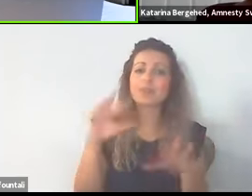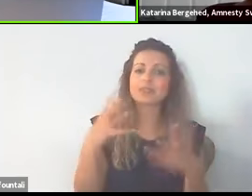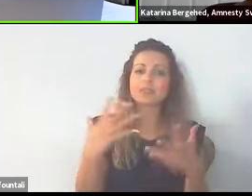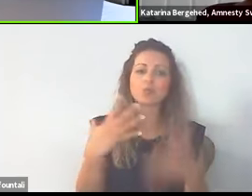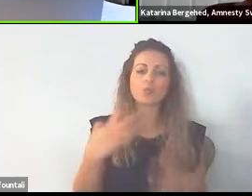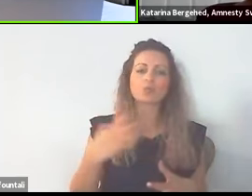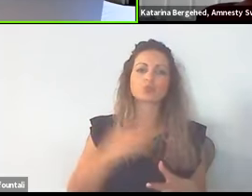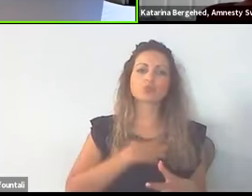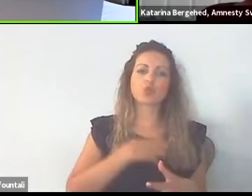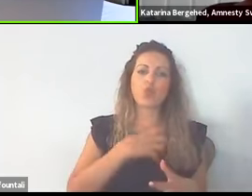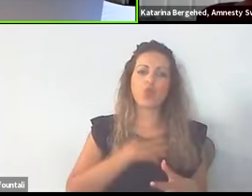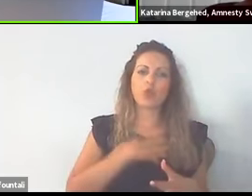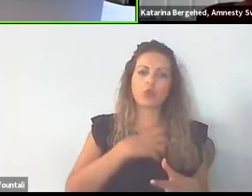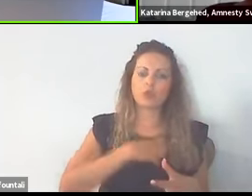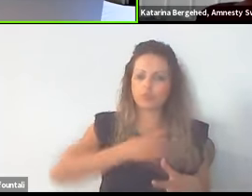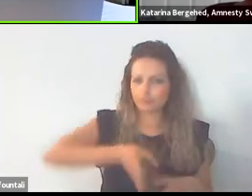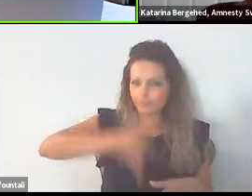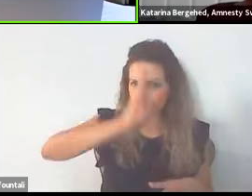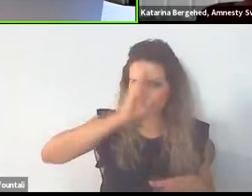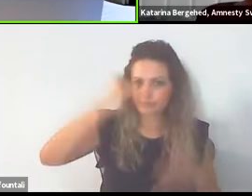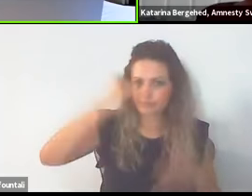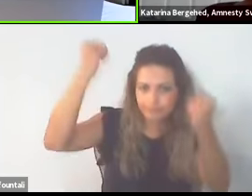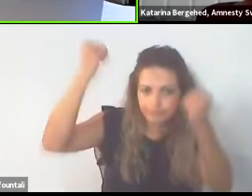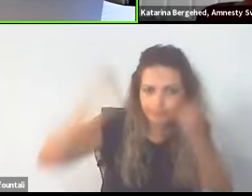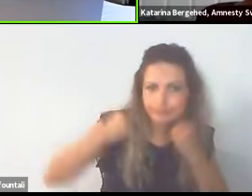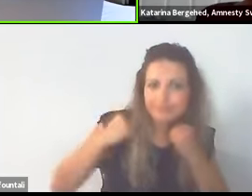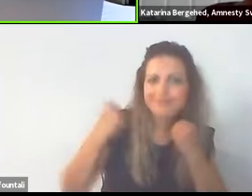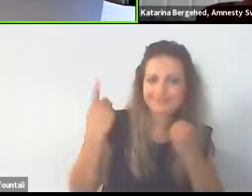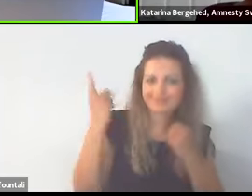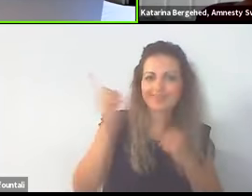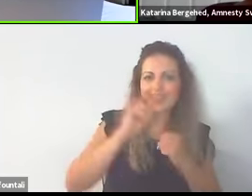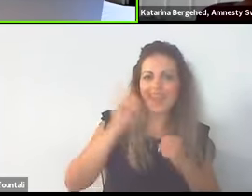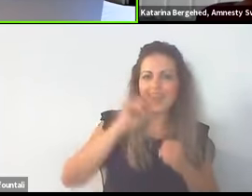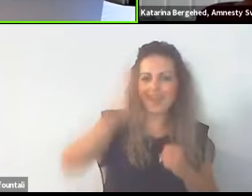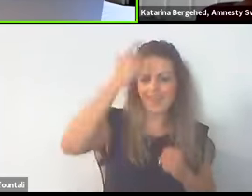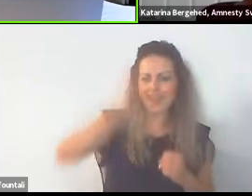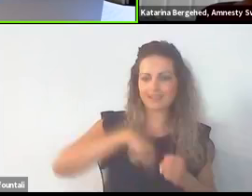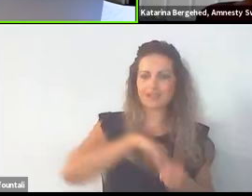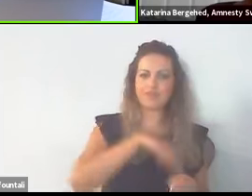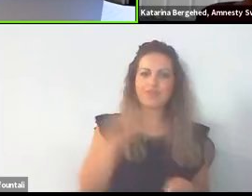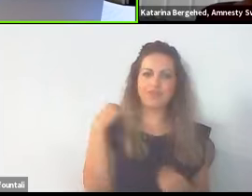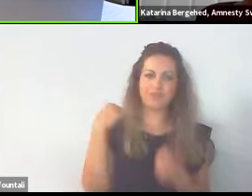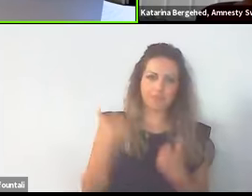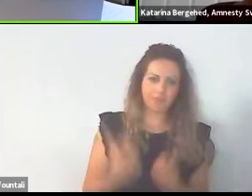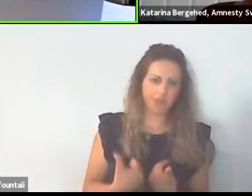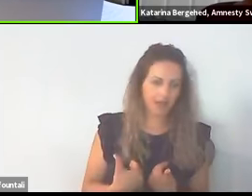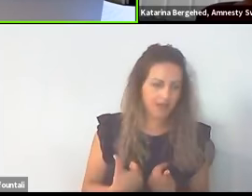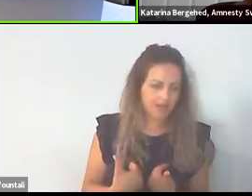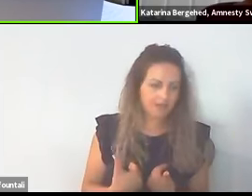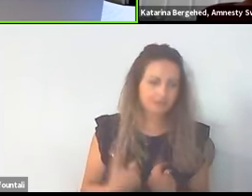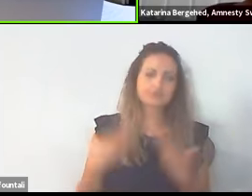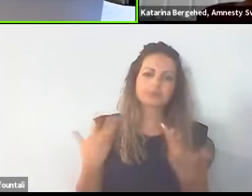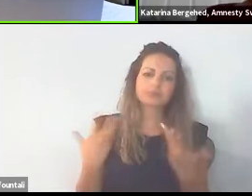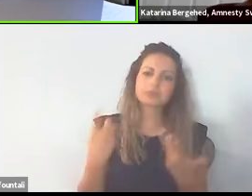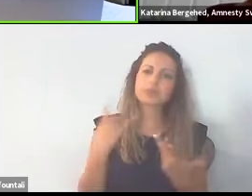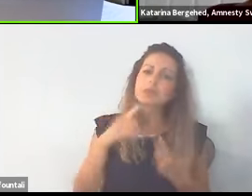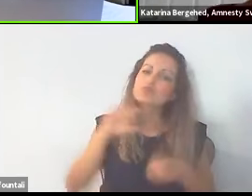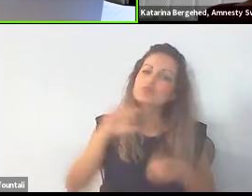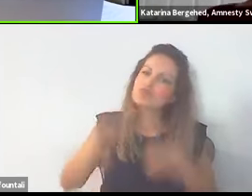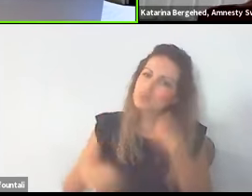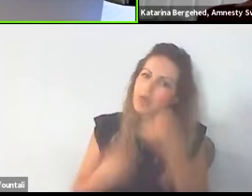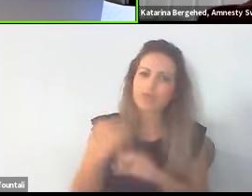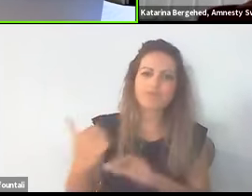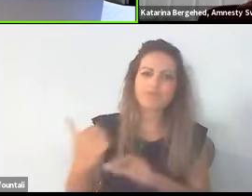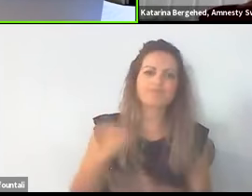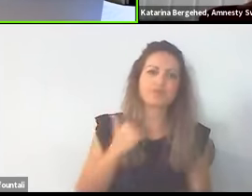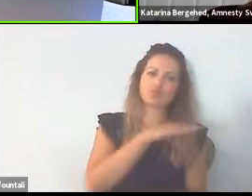πίεσης που προκαλεί ένα τέτοιο έγκλημα σε ένα θύμα βιασμού, σε μια επιζήσεσα βιασμού, είτε αυτό αφορά το